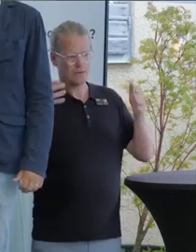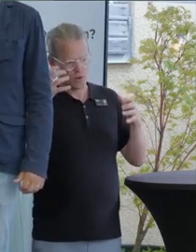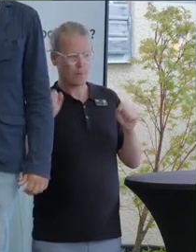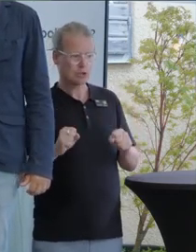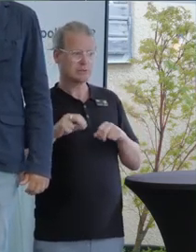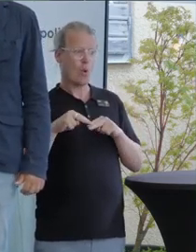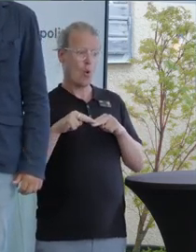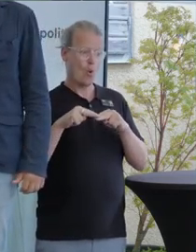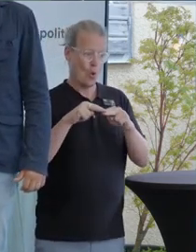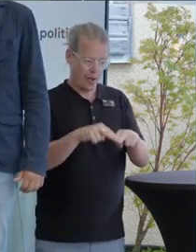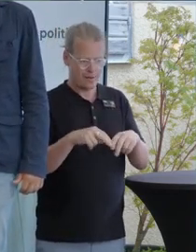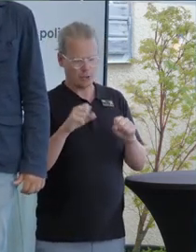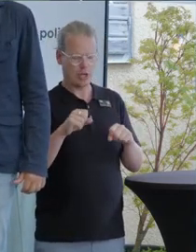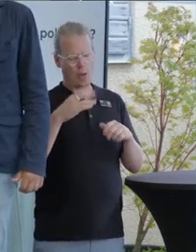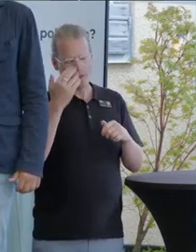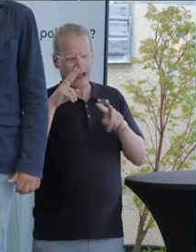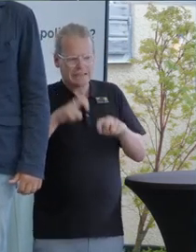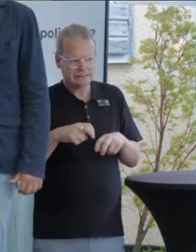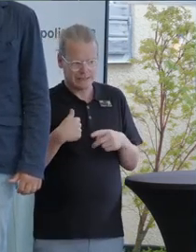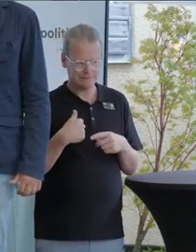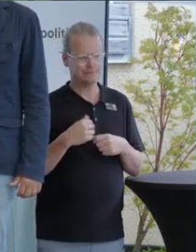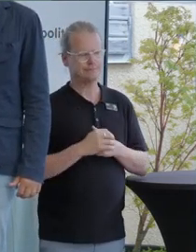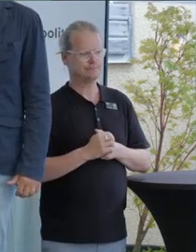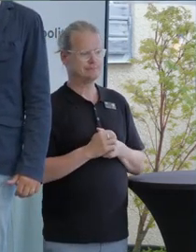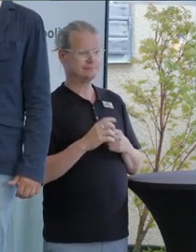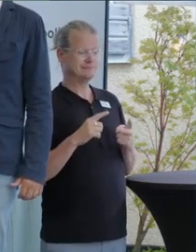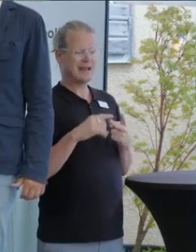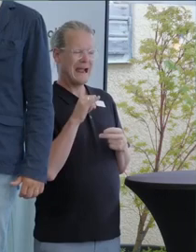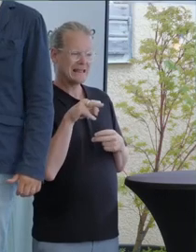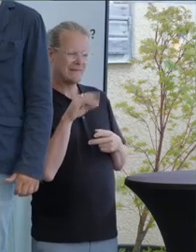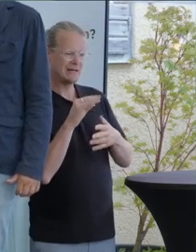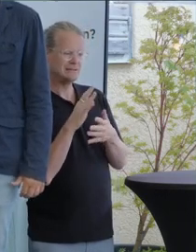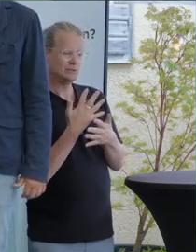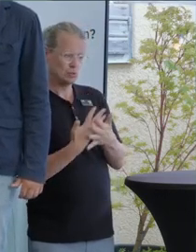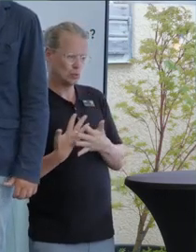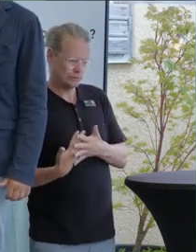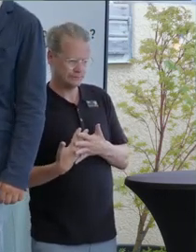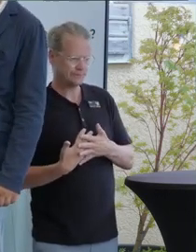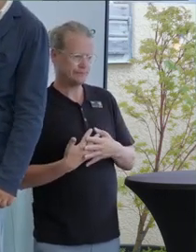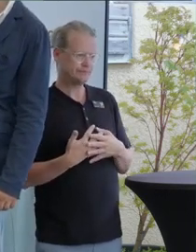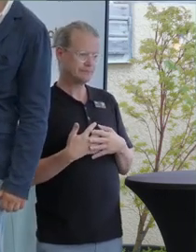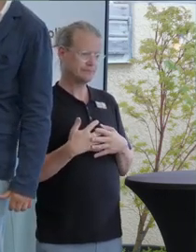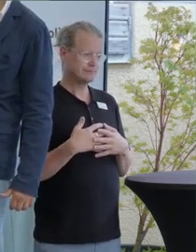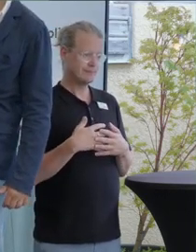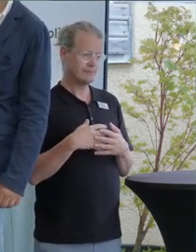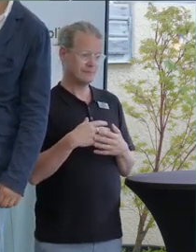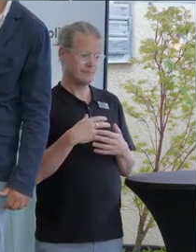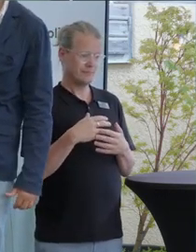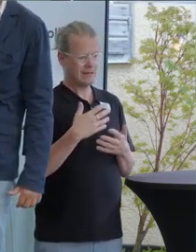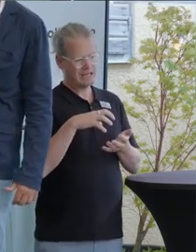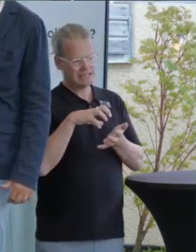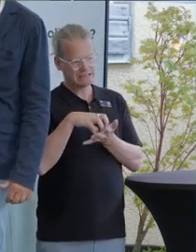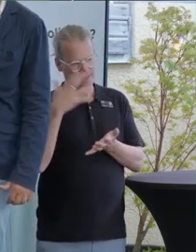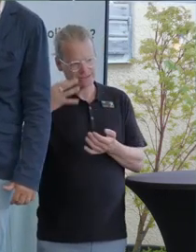en infrastrukturfråga i den meningen att humaniora och samhällsvetenskap i synnerhet riskerar att halka liksom efter